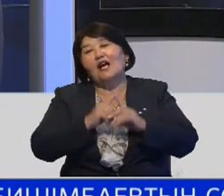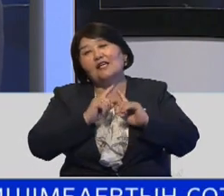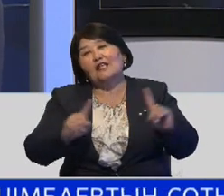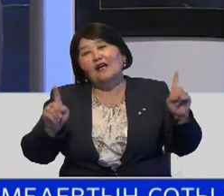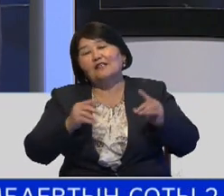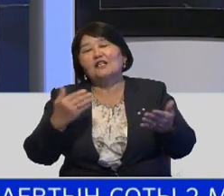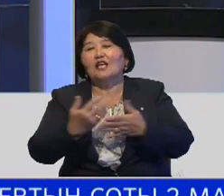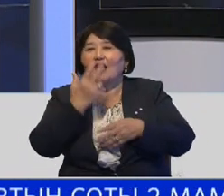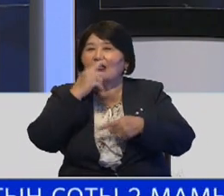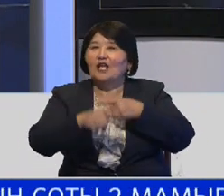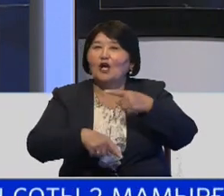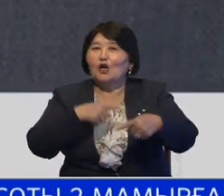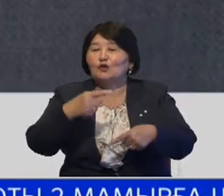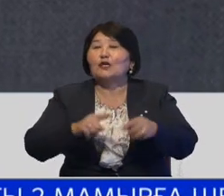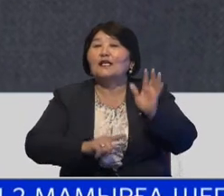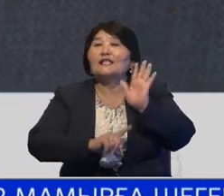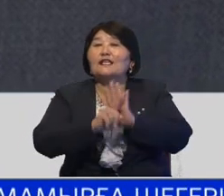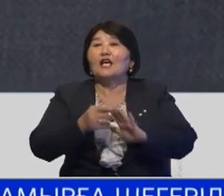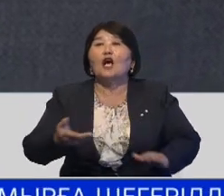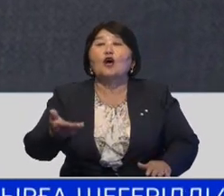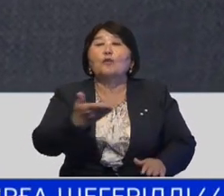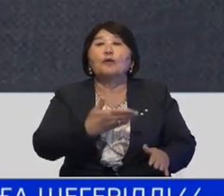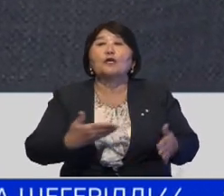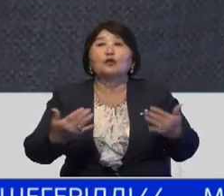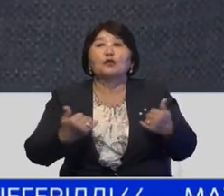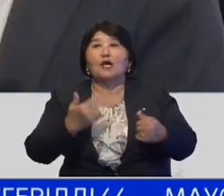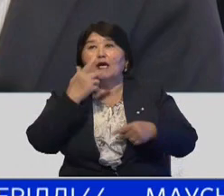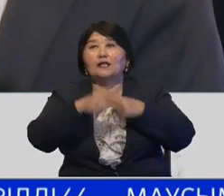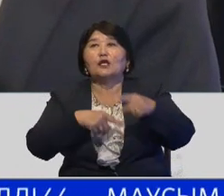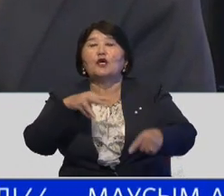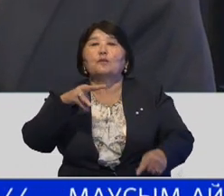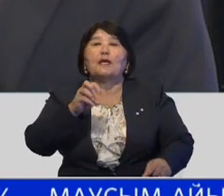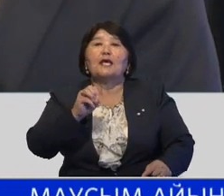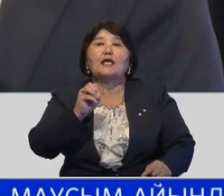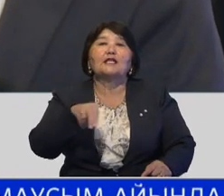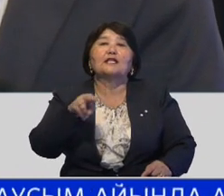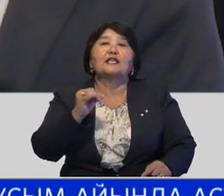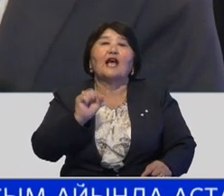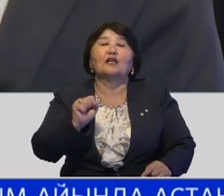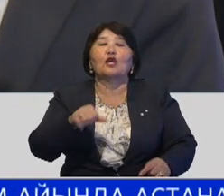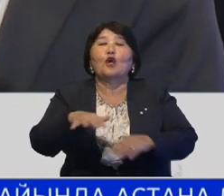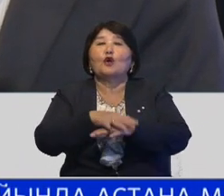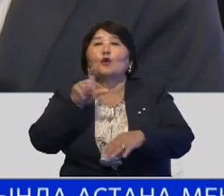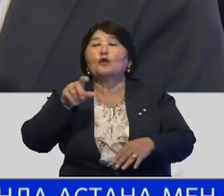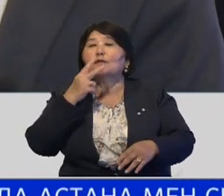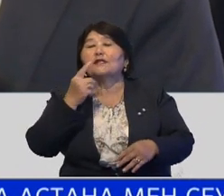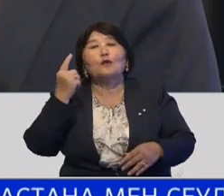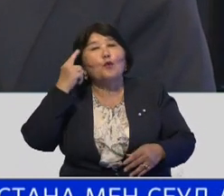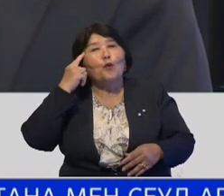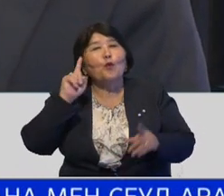жаңа дәстүрлерді енгізіп, біз үшін, дәстүрлі медиа үшін көрерменнің ойын, фидбагін дейміз ғой,